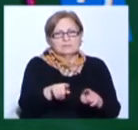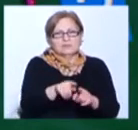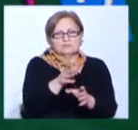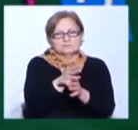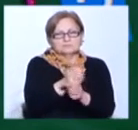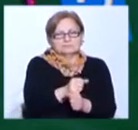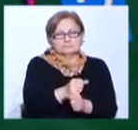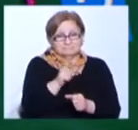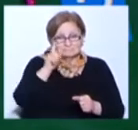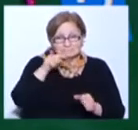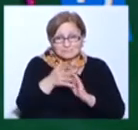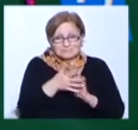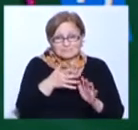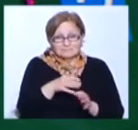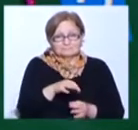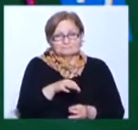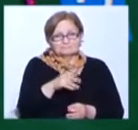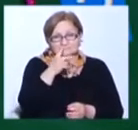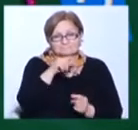როგორ?